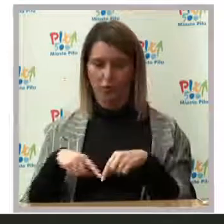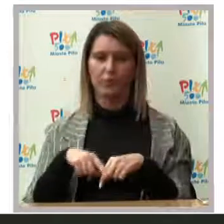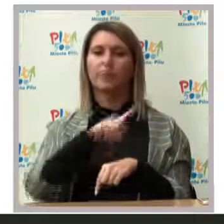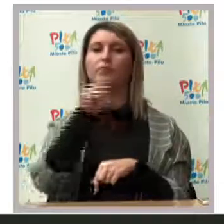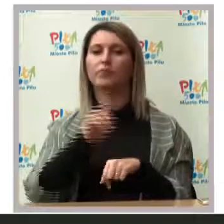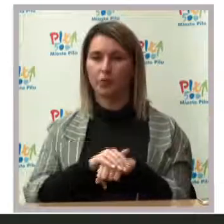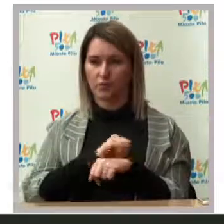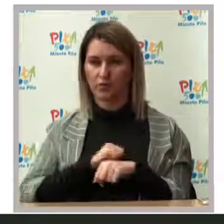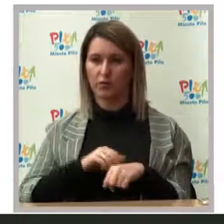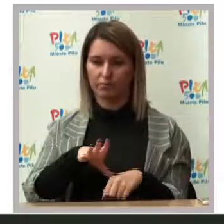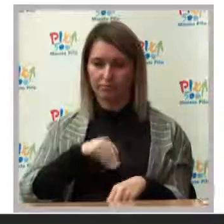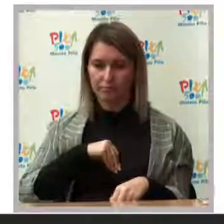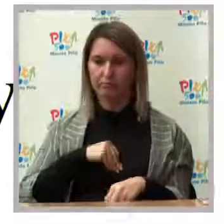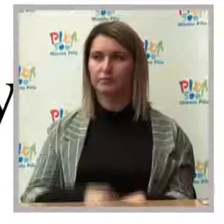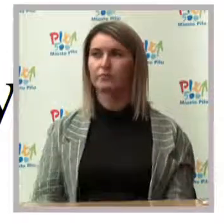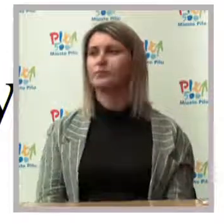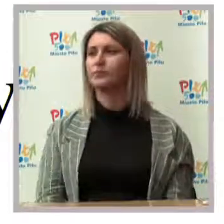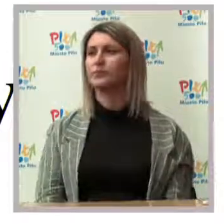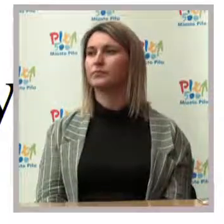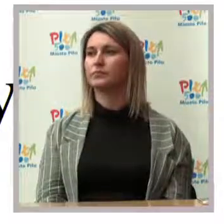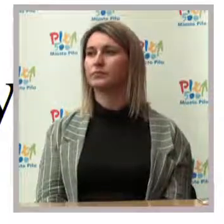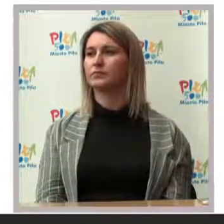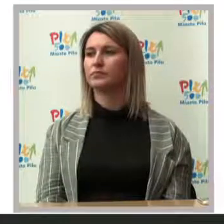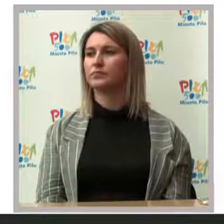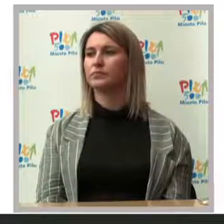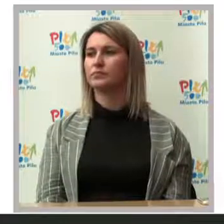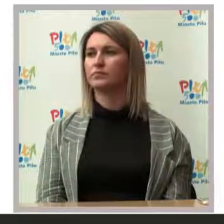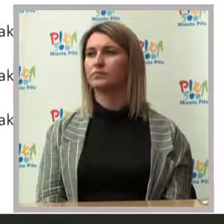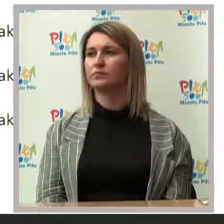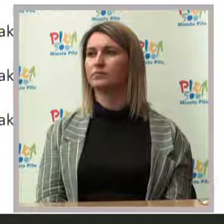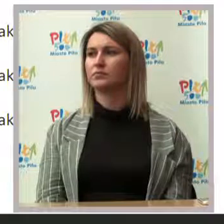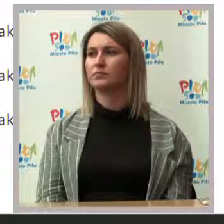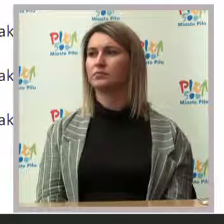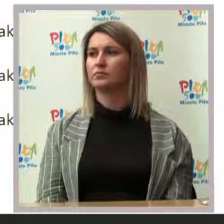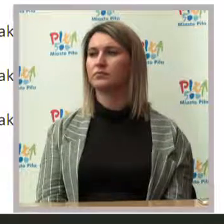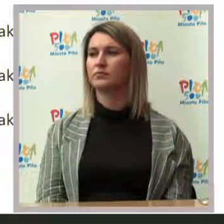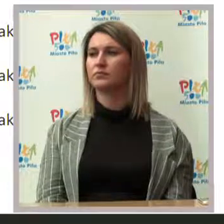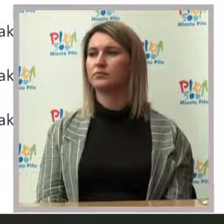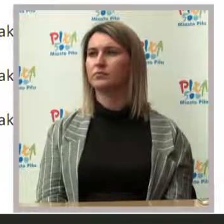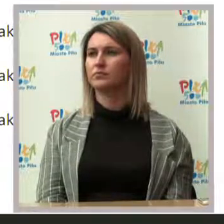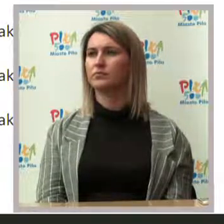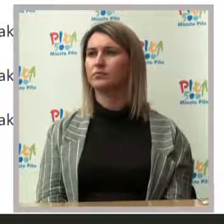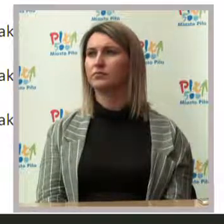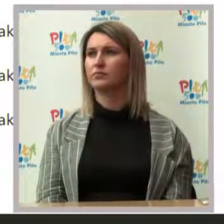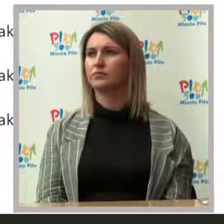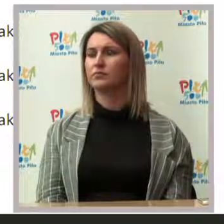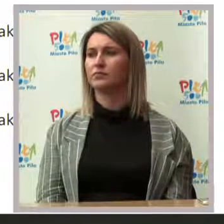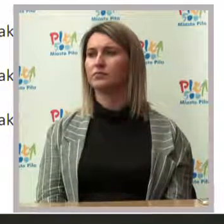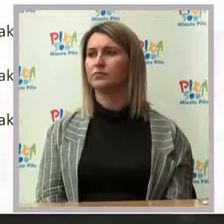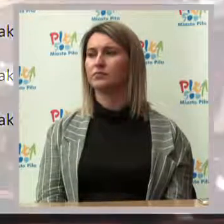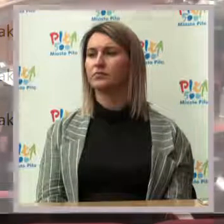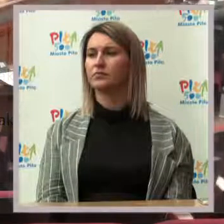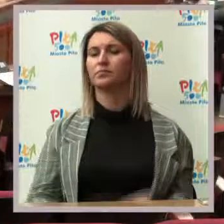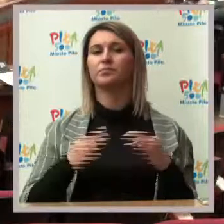Jednomyślnie projekt druk został przyjęty do porządku obrad. Proszę